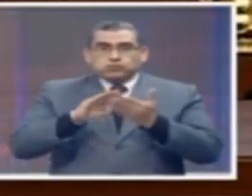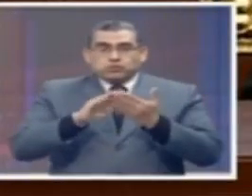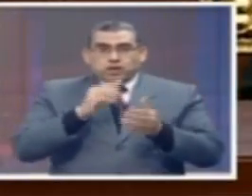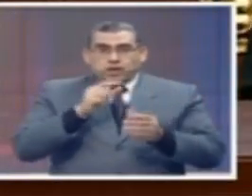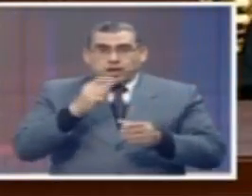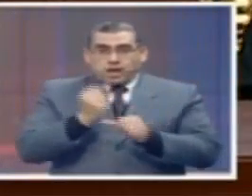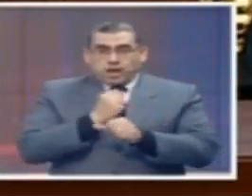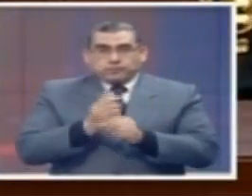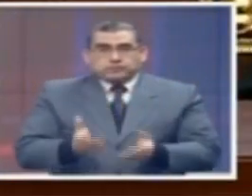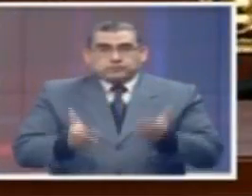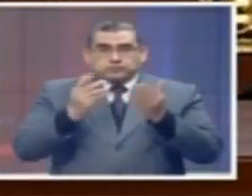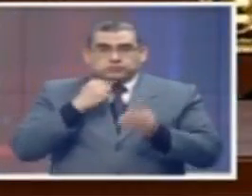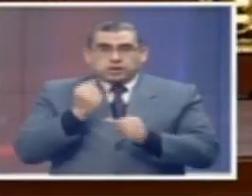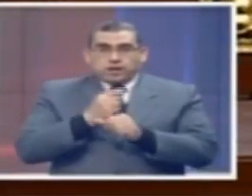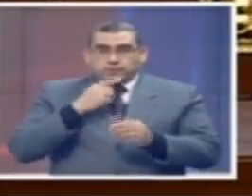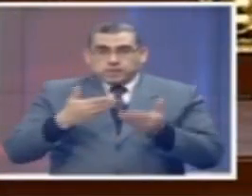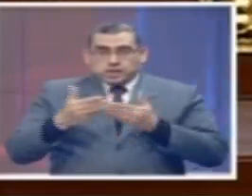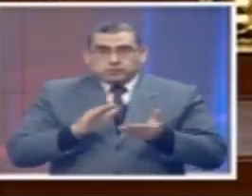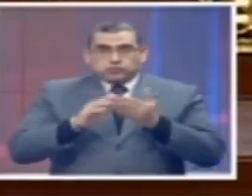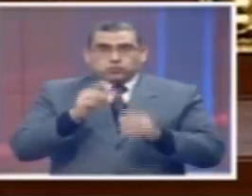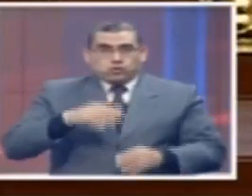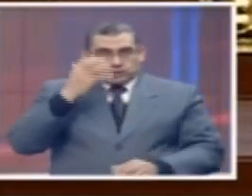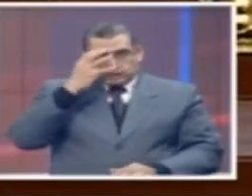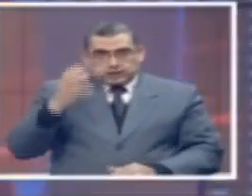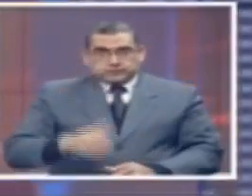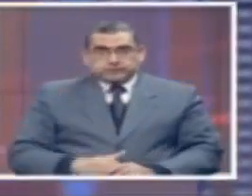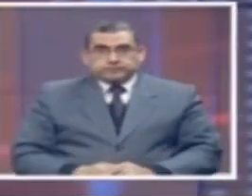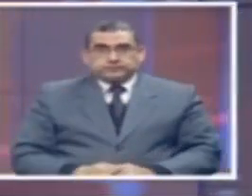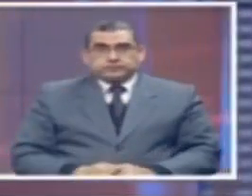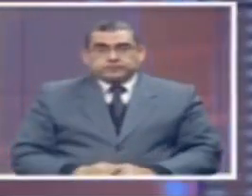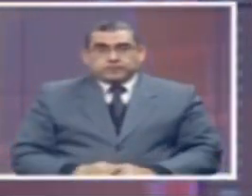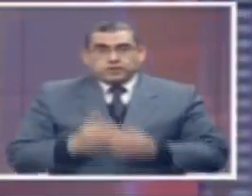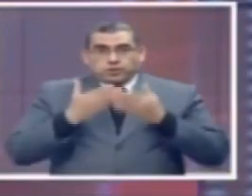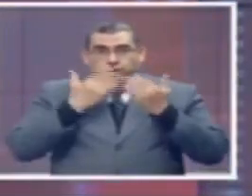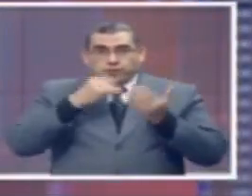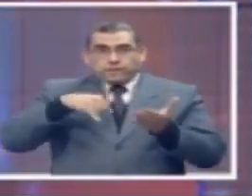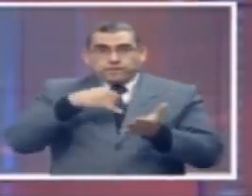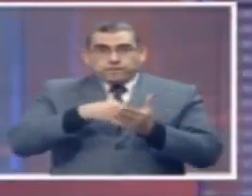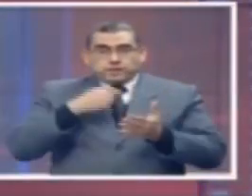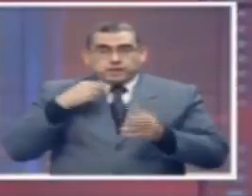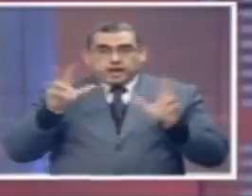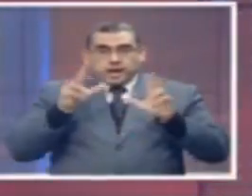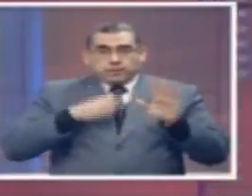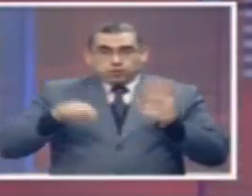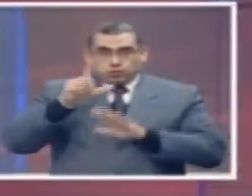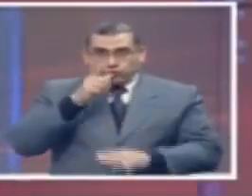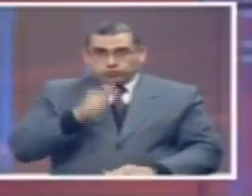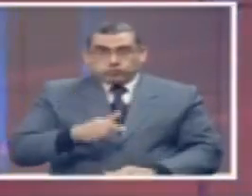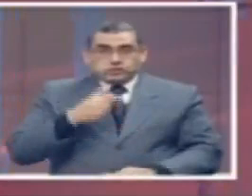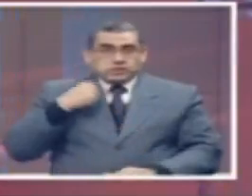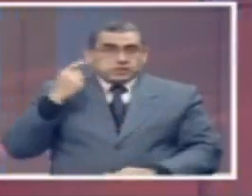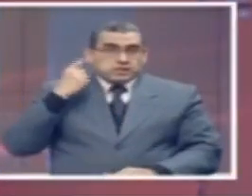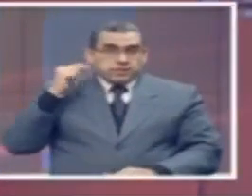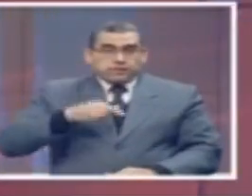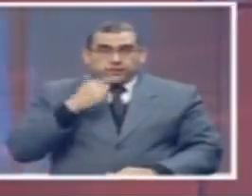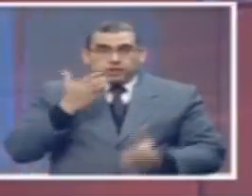مستويات الأداء ورفع كفاءة النظم الإدارية. نفى المركز الإعلامي لمجلس الوزراء ما